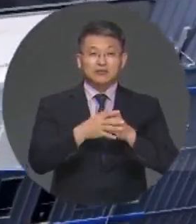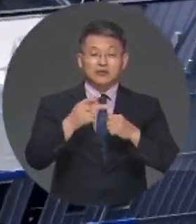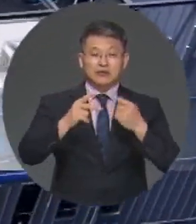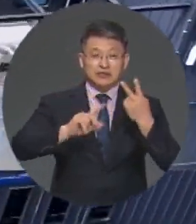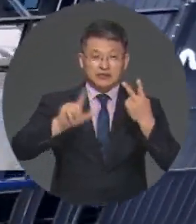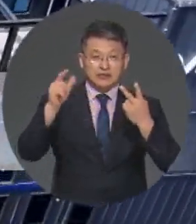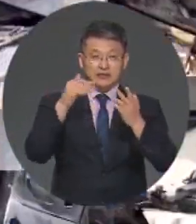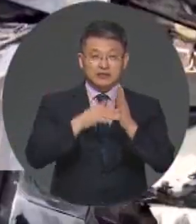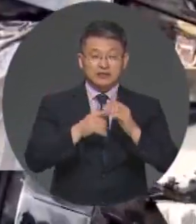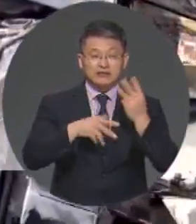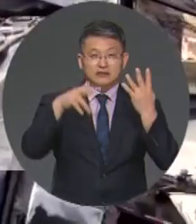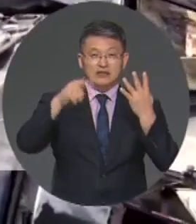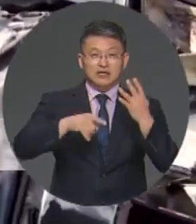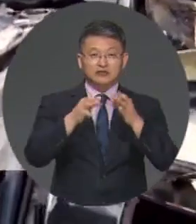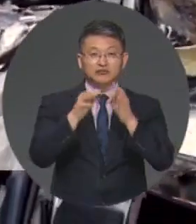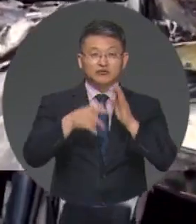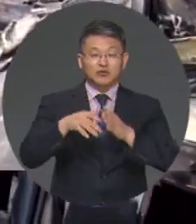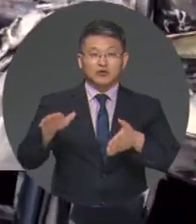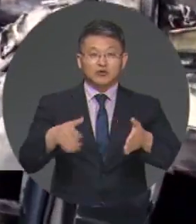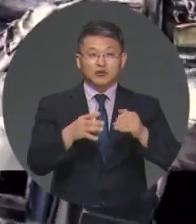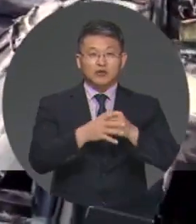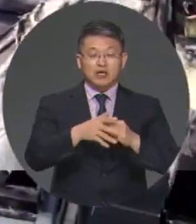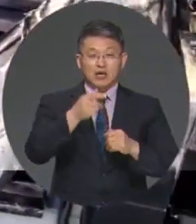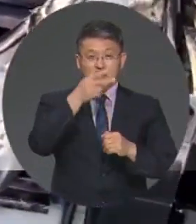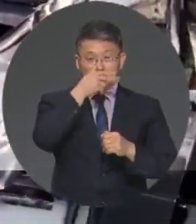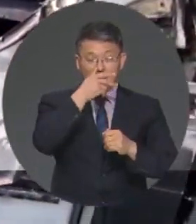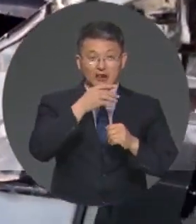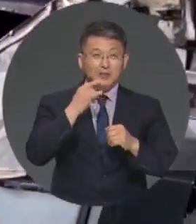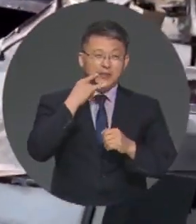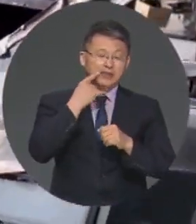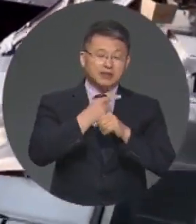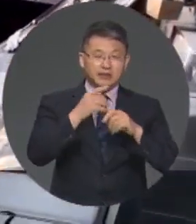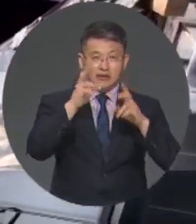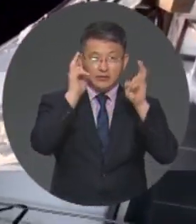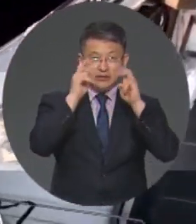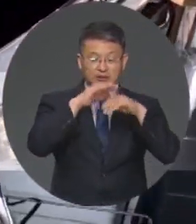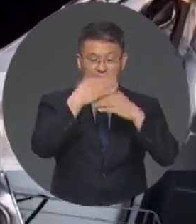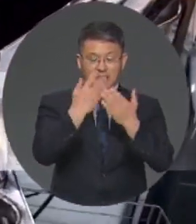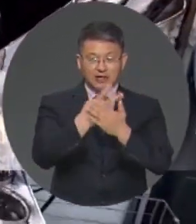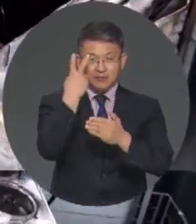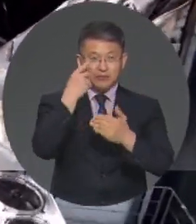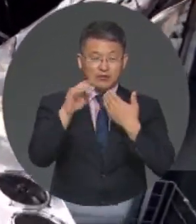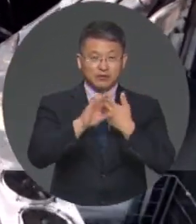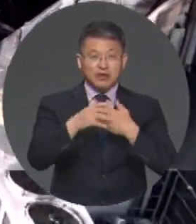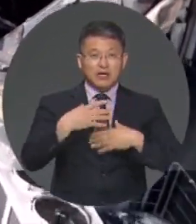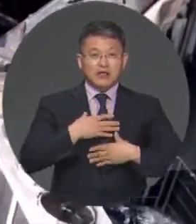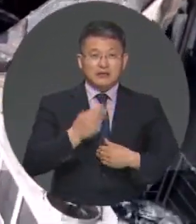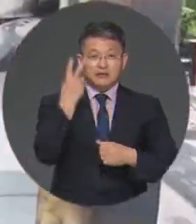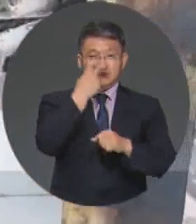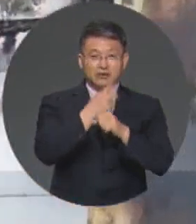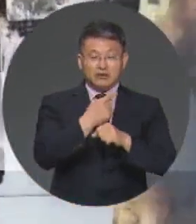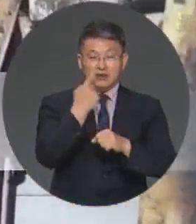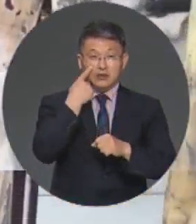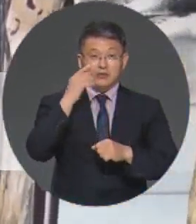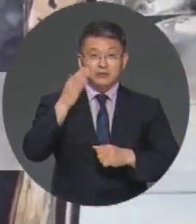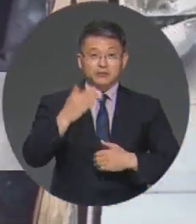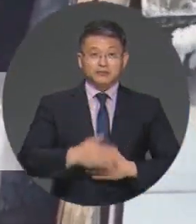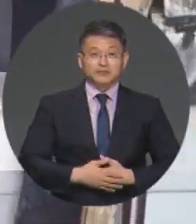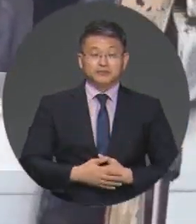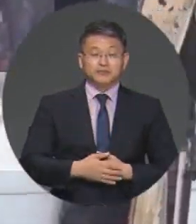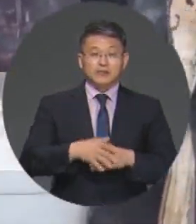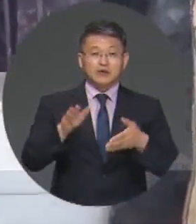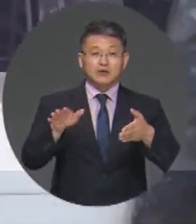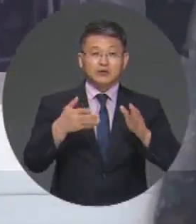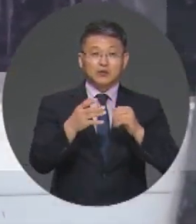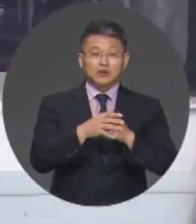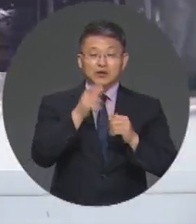2일까지 4주 동안 돈의 폐배터리 재활용 업체를 전수 조사하고 안전 관리 실태를 점검합니다